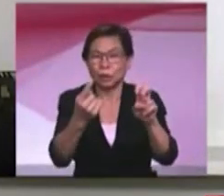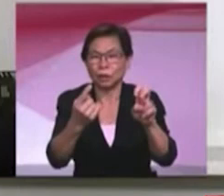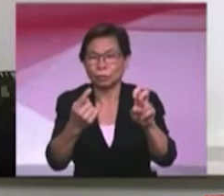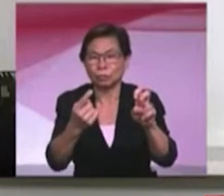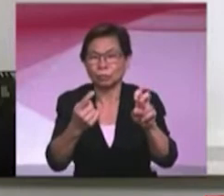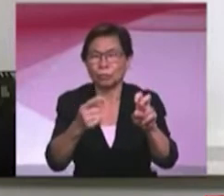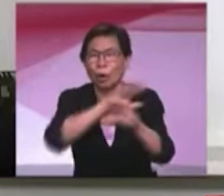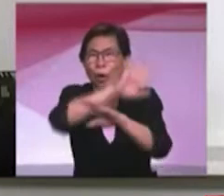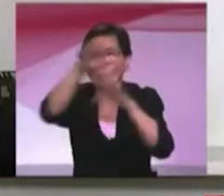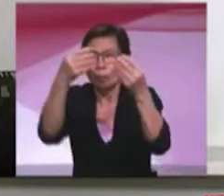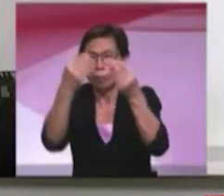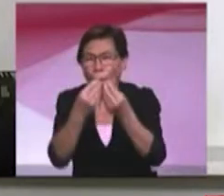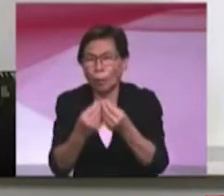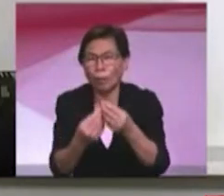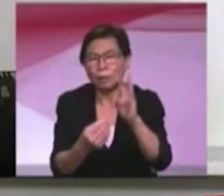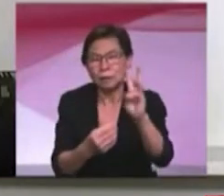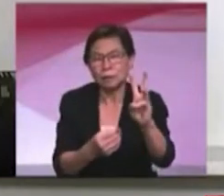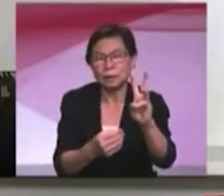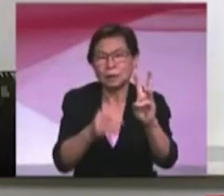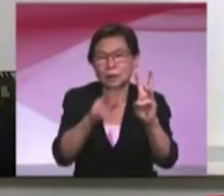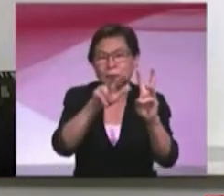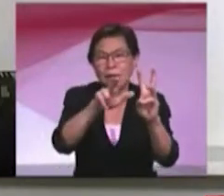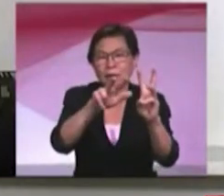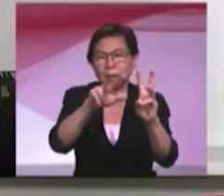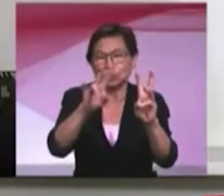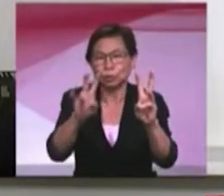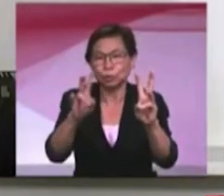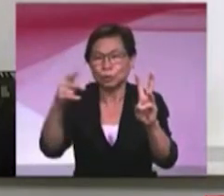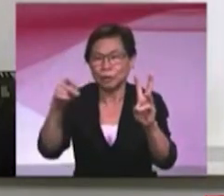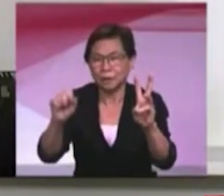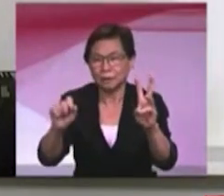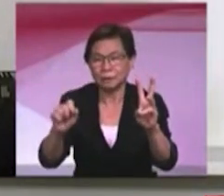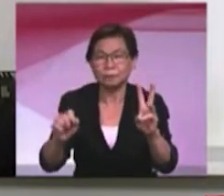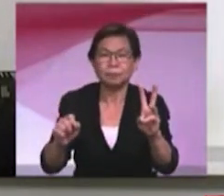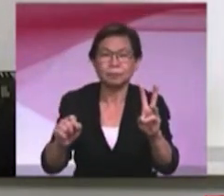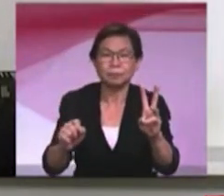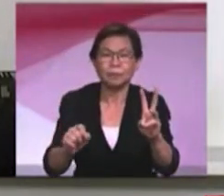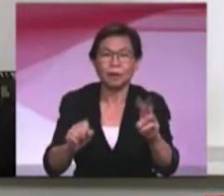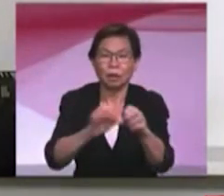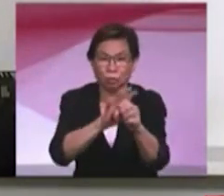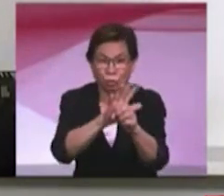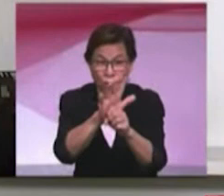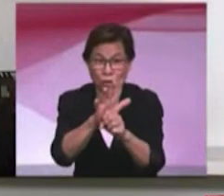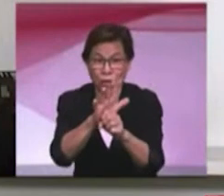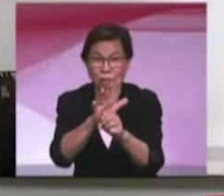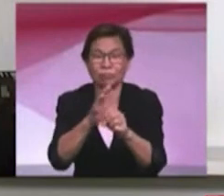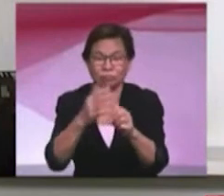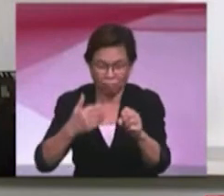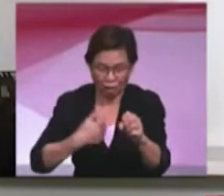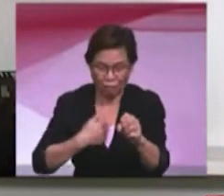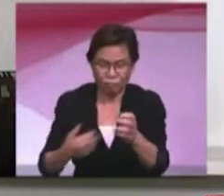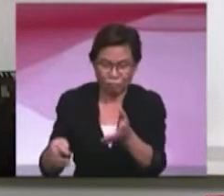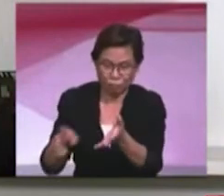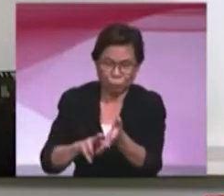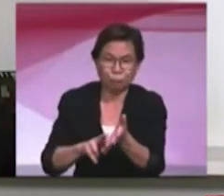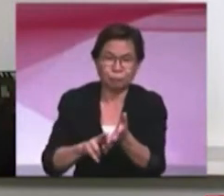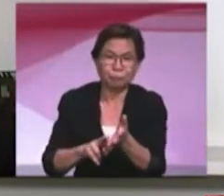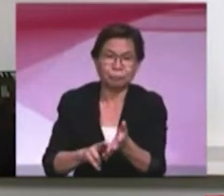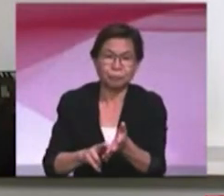Januari, secara kumulatif sebanyak 637 kes COVID positif